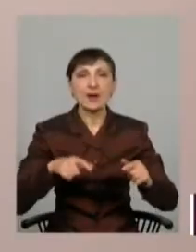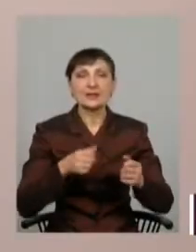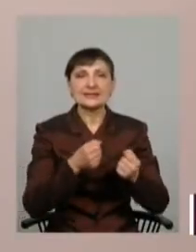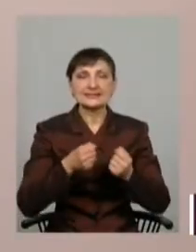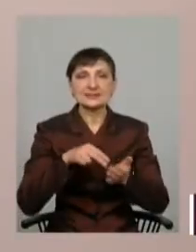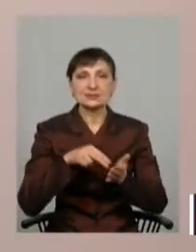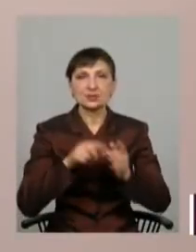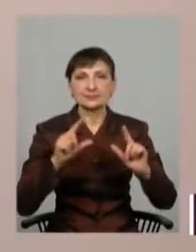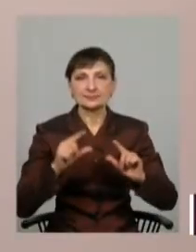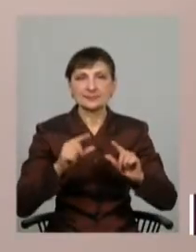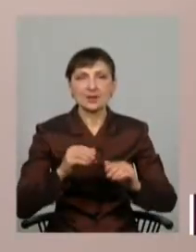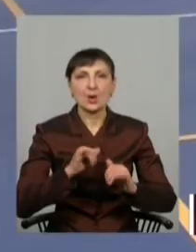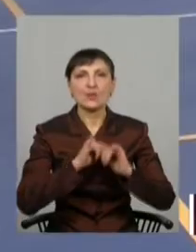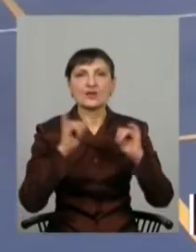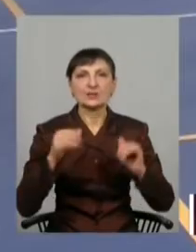сдерживать ценовую политику.